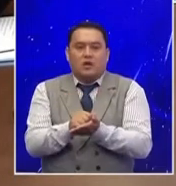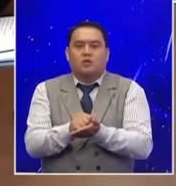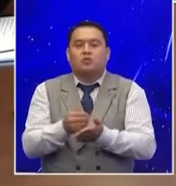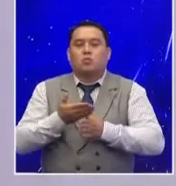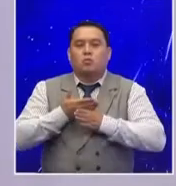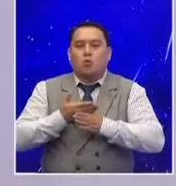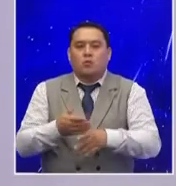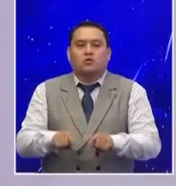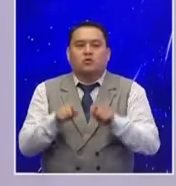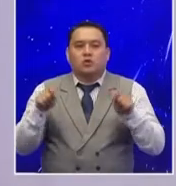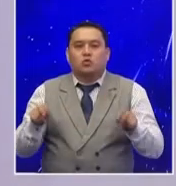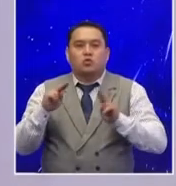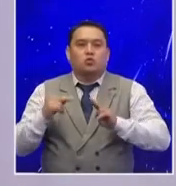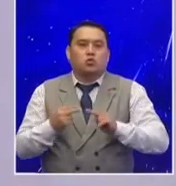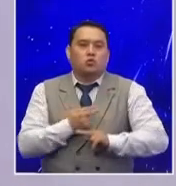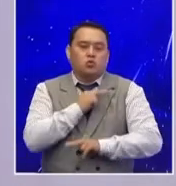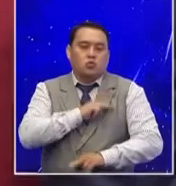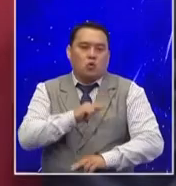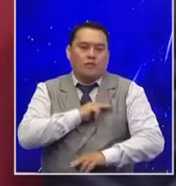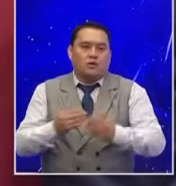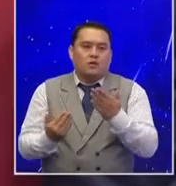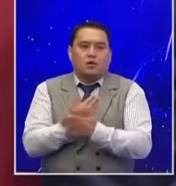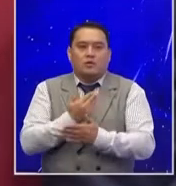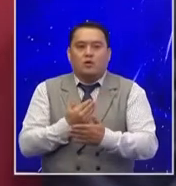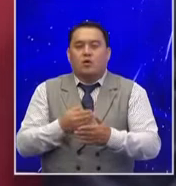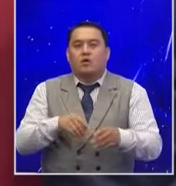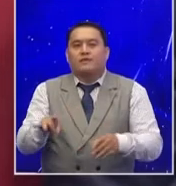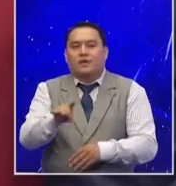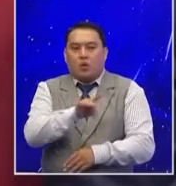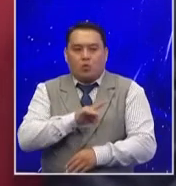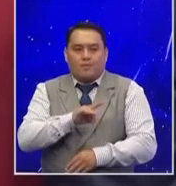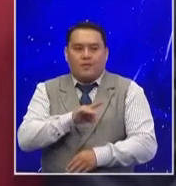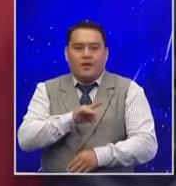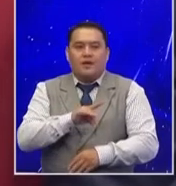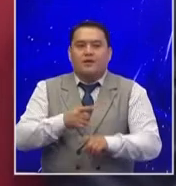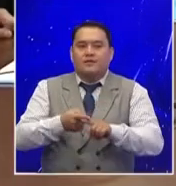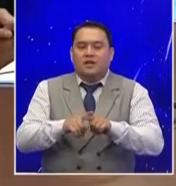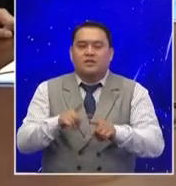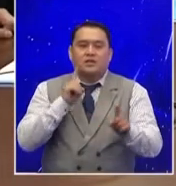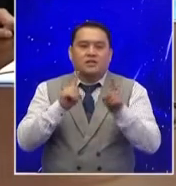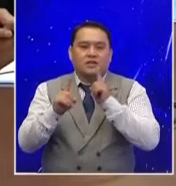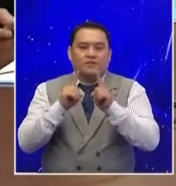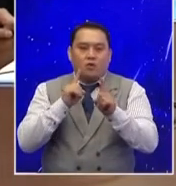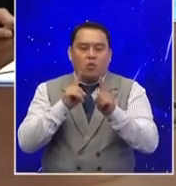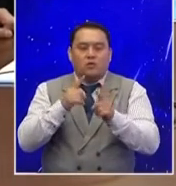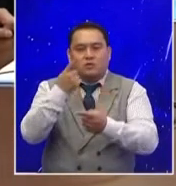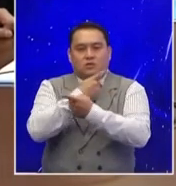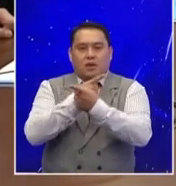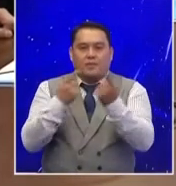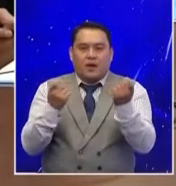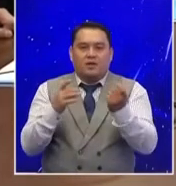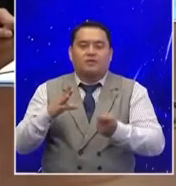благодаря которой создаются новые рабочие места и улучшается инфраструктура региона. Подводя итоги заседания, глава ЖТСУ заявил о